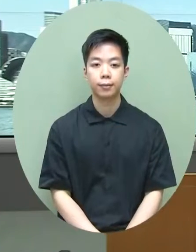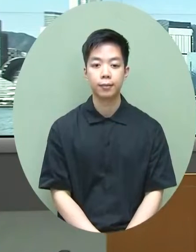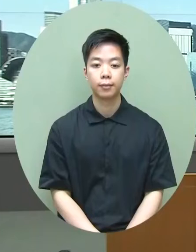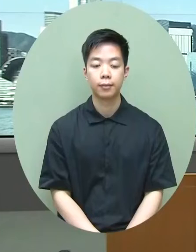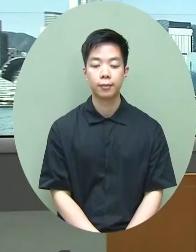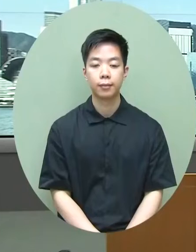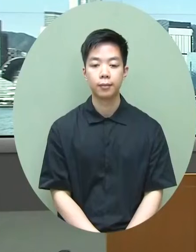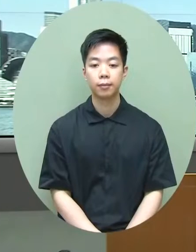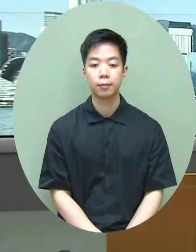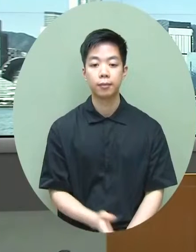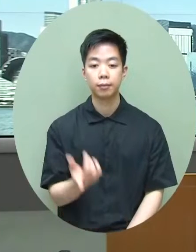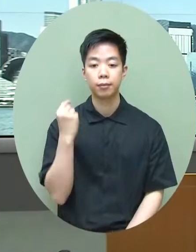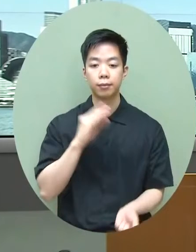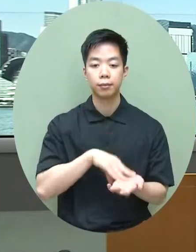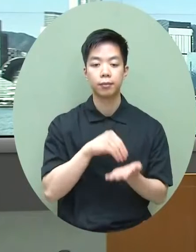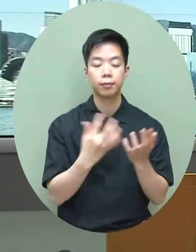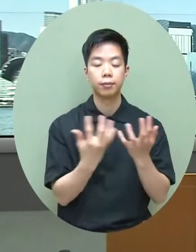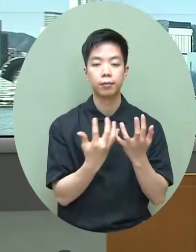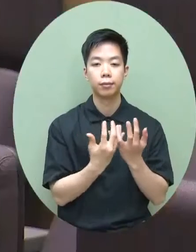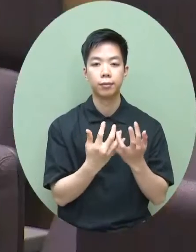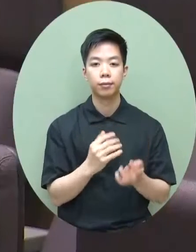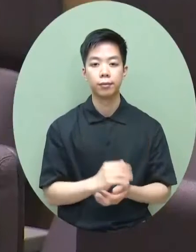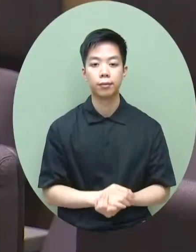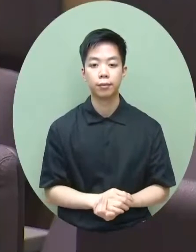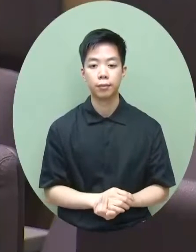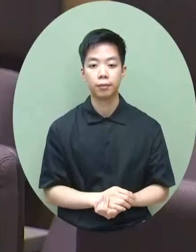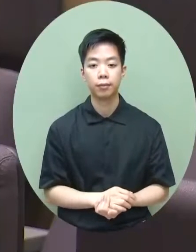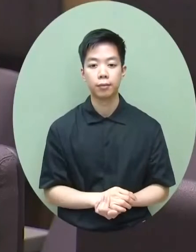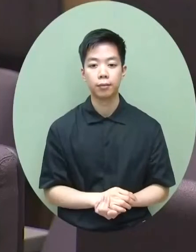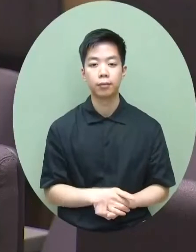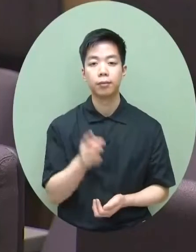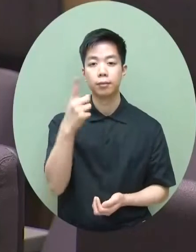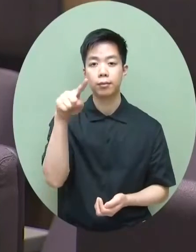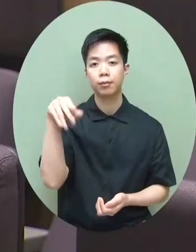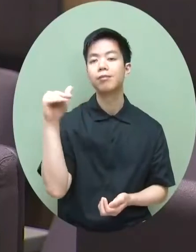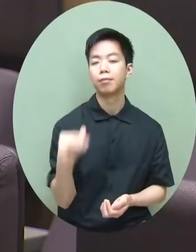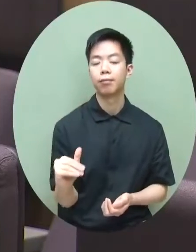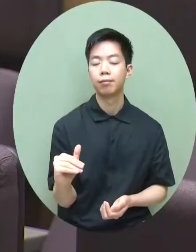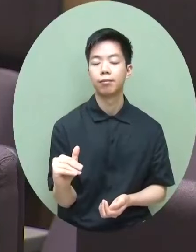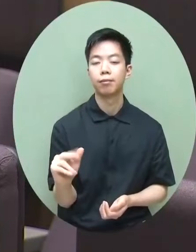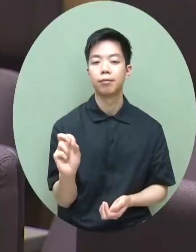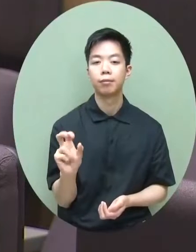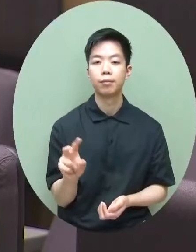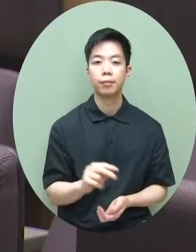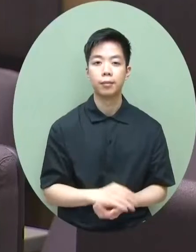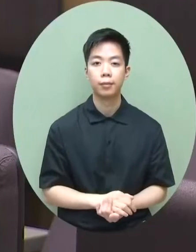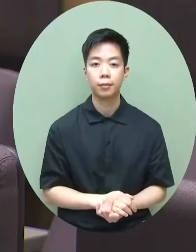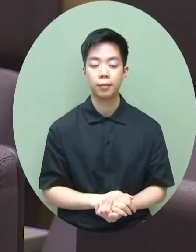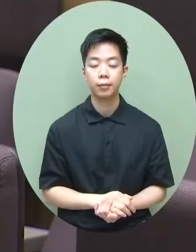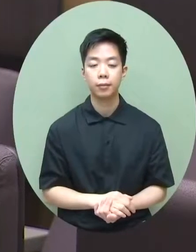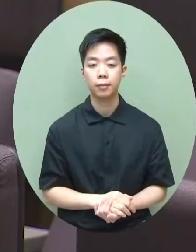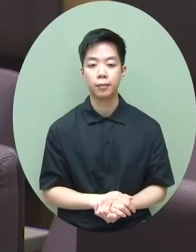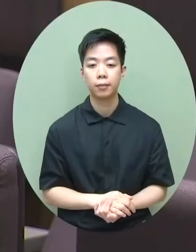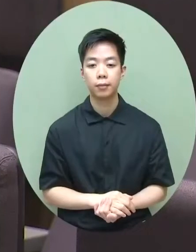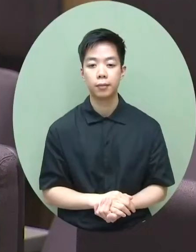位数。 The number has remained at 3 figures, infection number. So what are the people who are infected? What